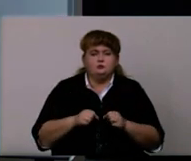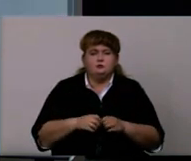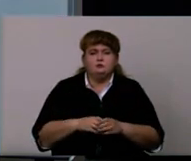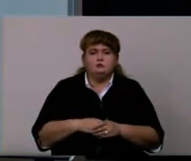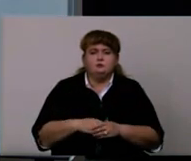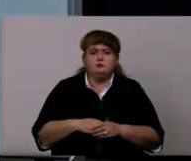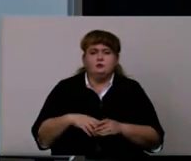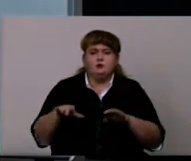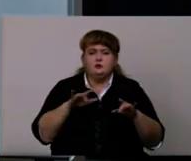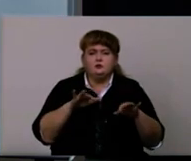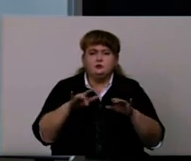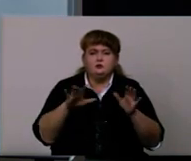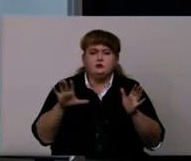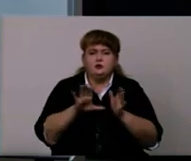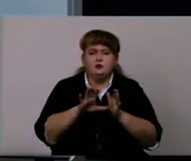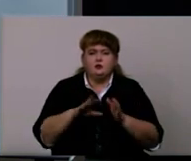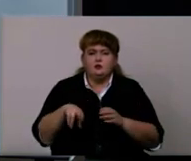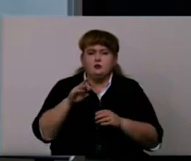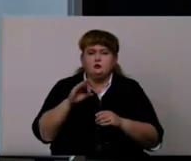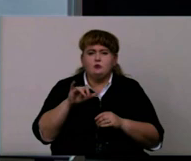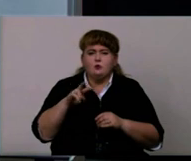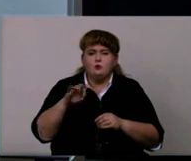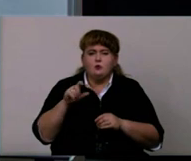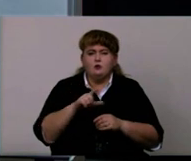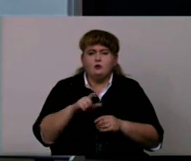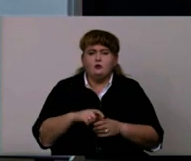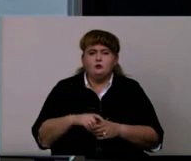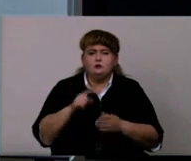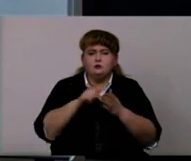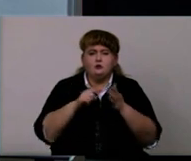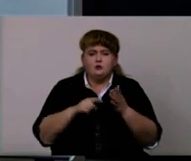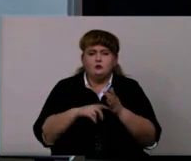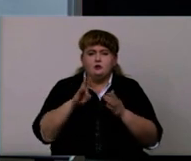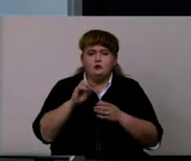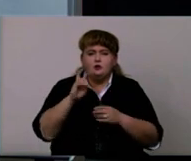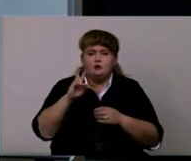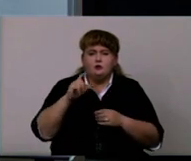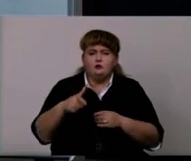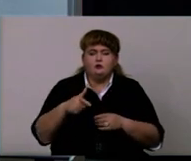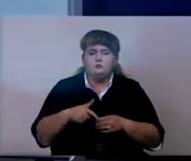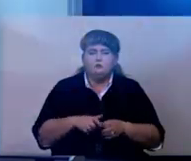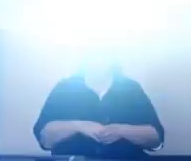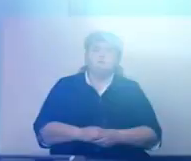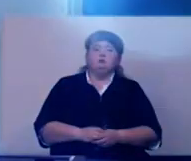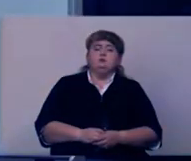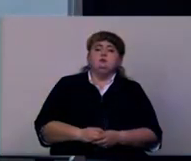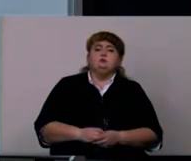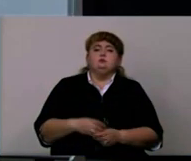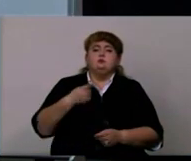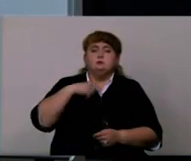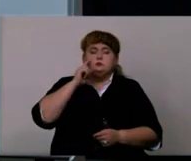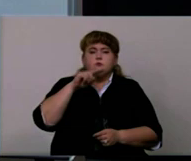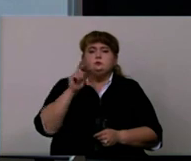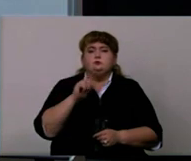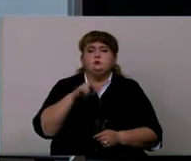Значит, кинетическая энергия джоуль, деленная на килограмм. Мы знаем с